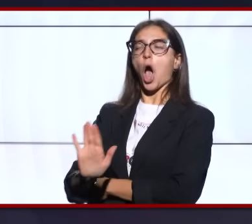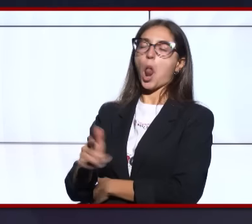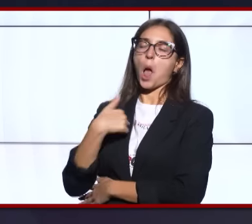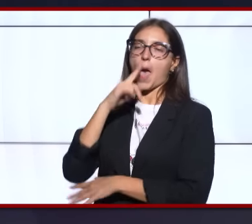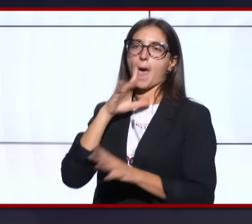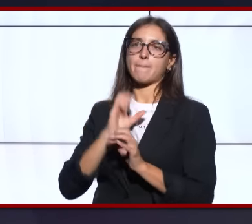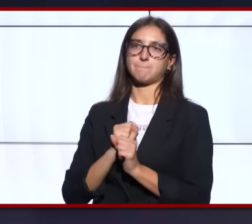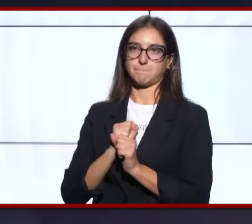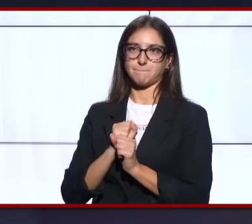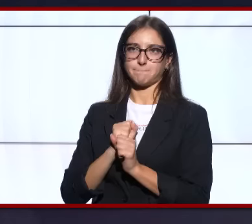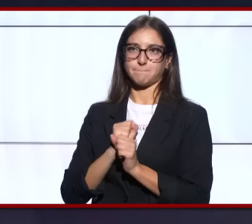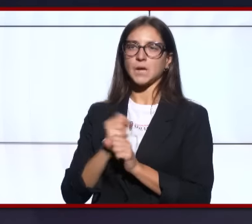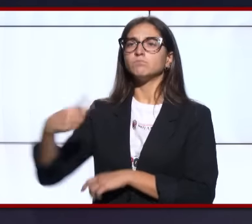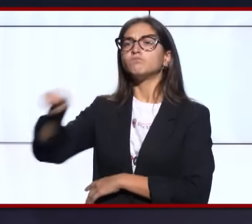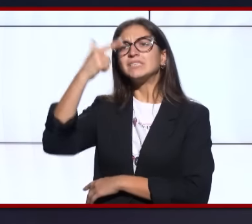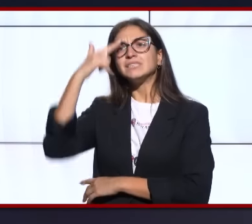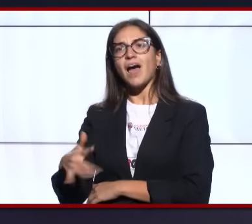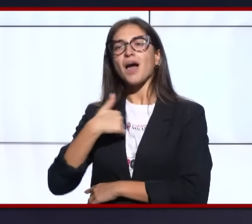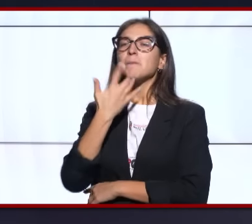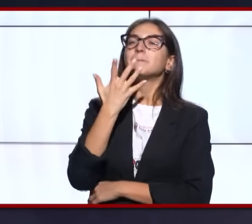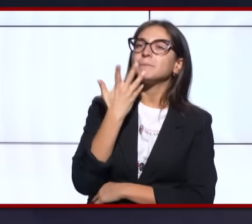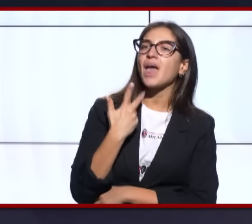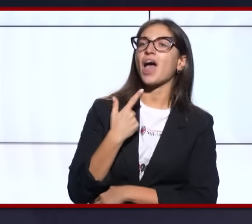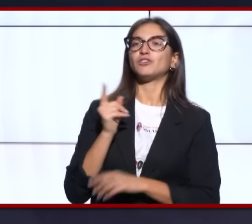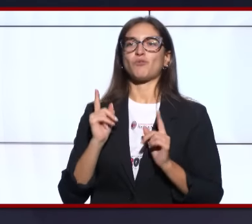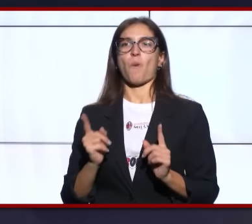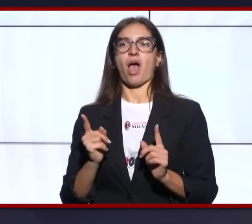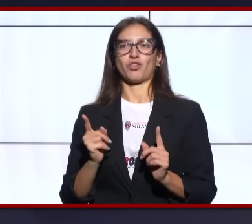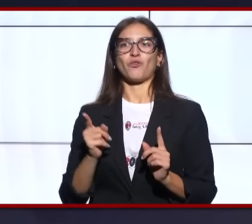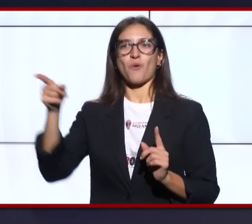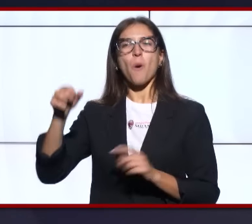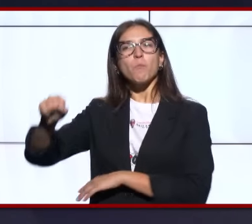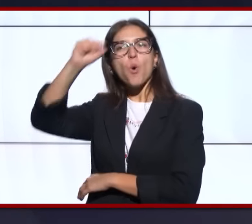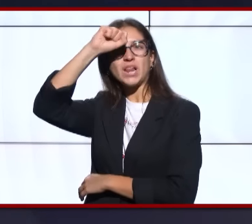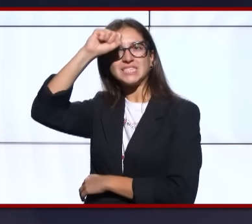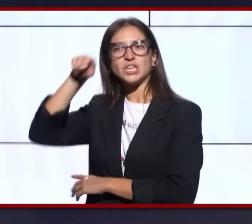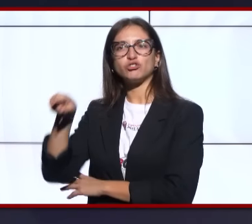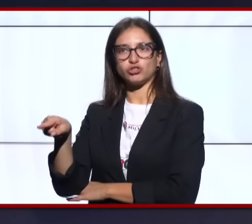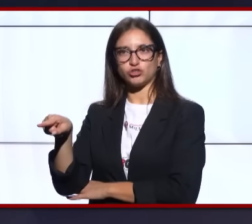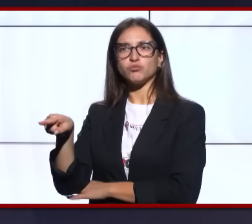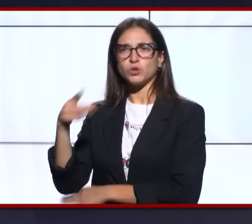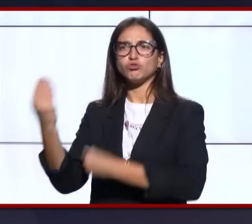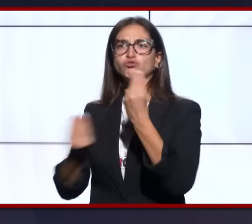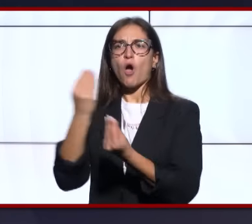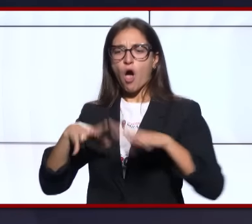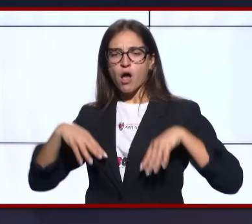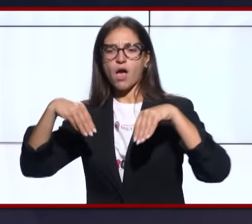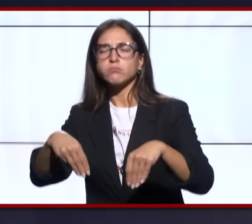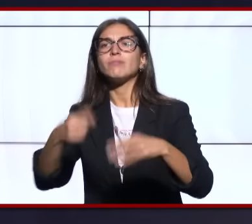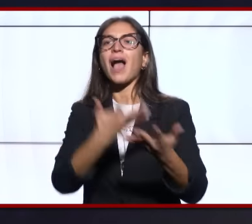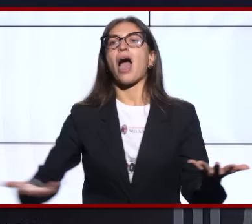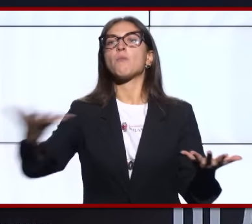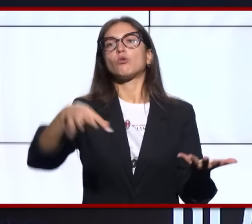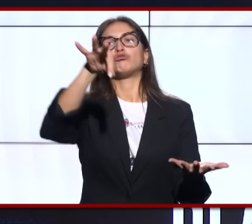piace più quando quando Christian gioca dentro interiormente